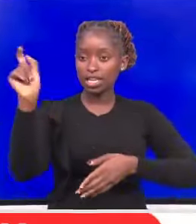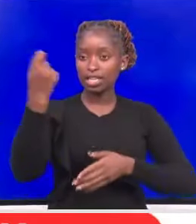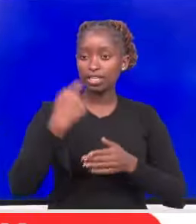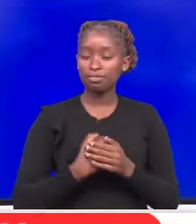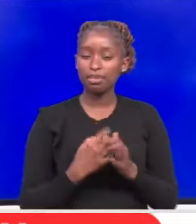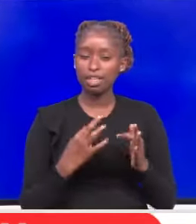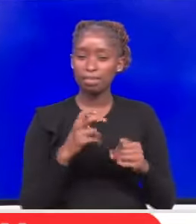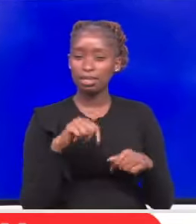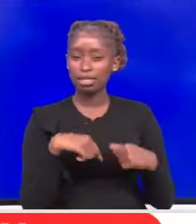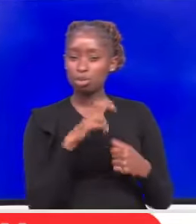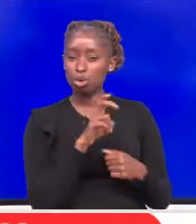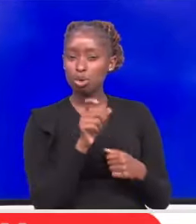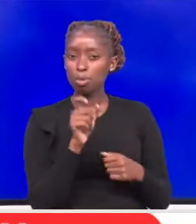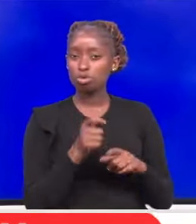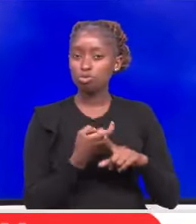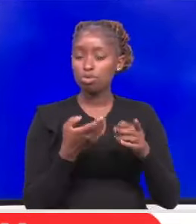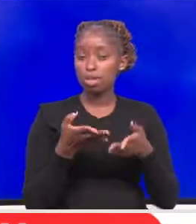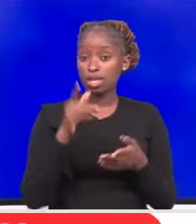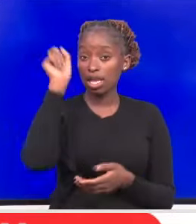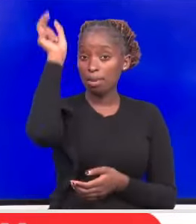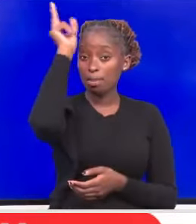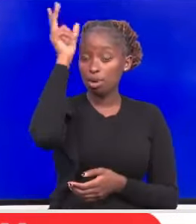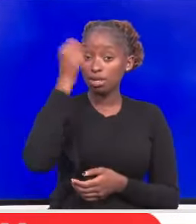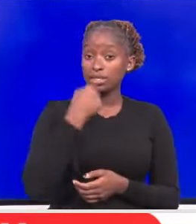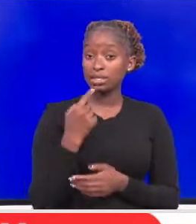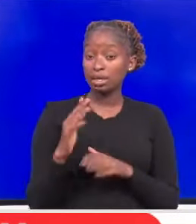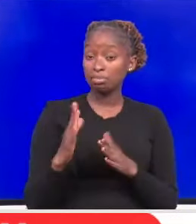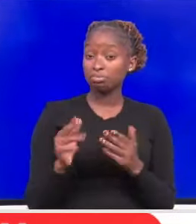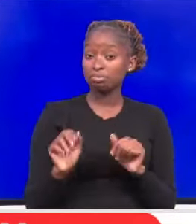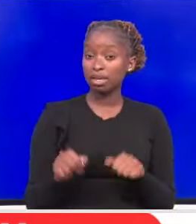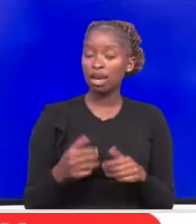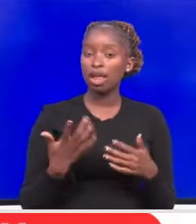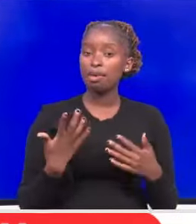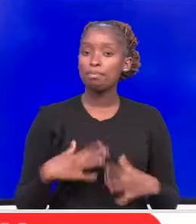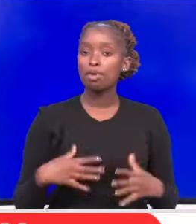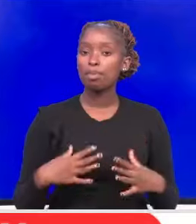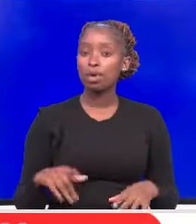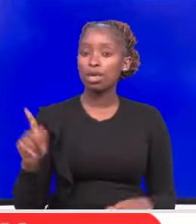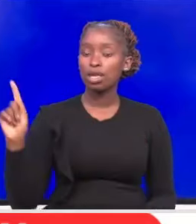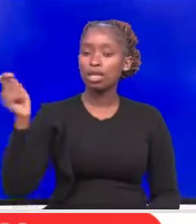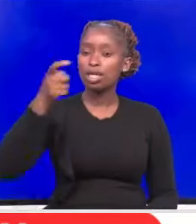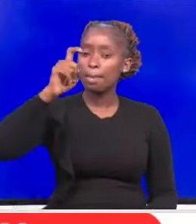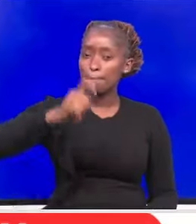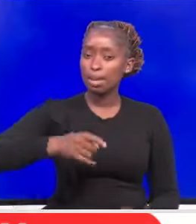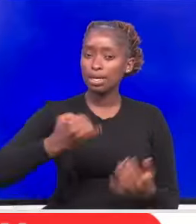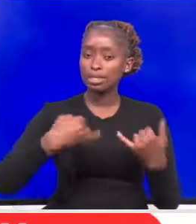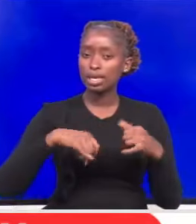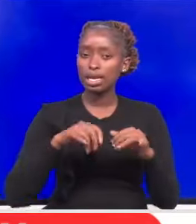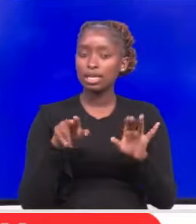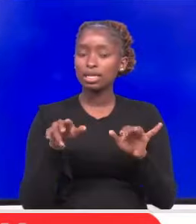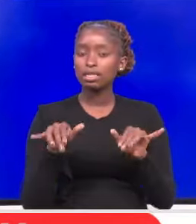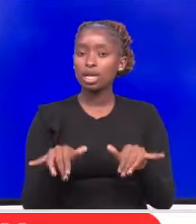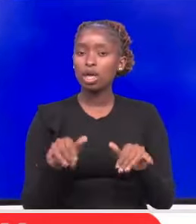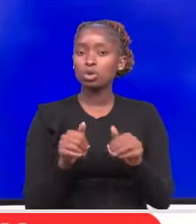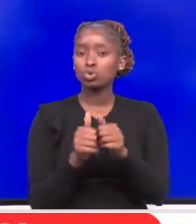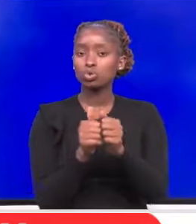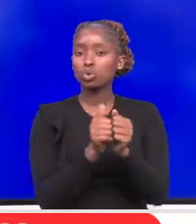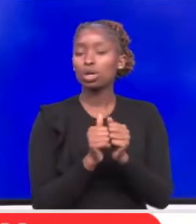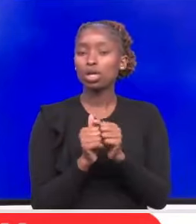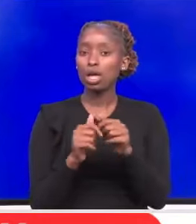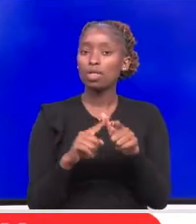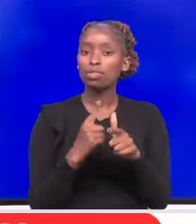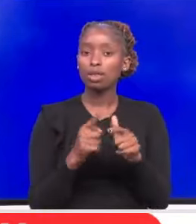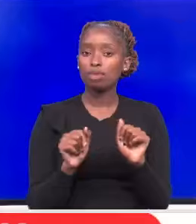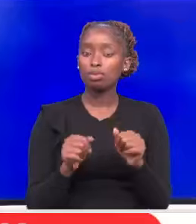hivi, sisi watu ya Kenya lazima tukae na umoja ndio tuweze